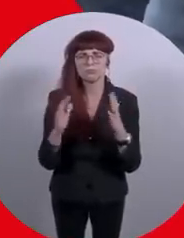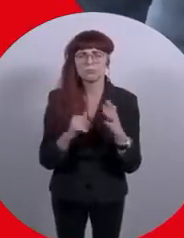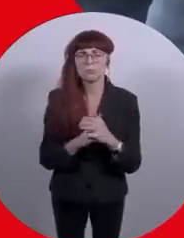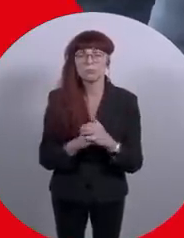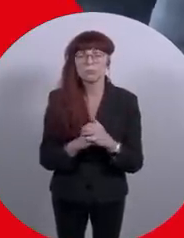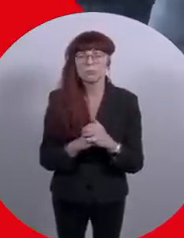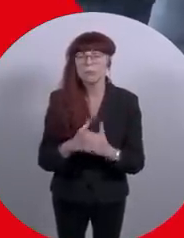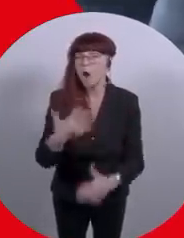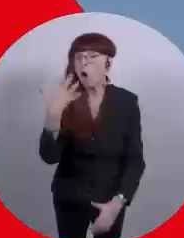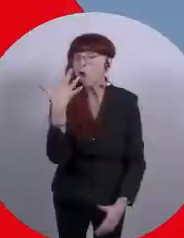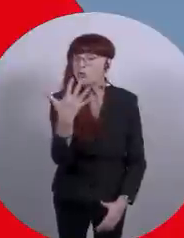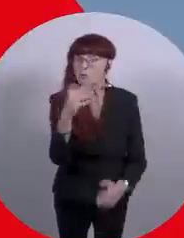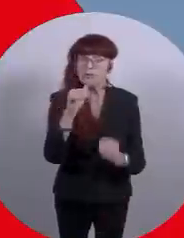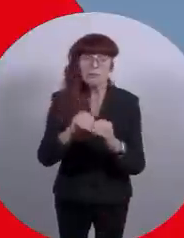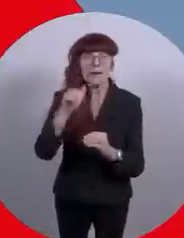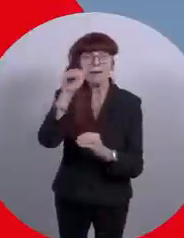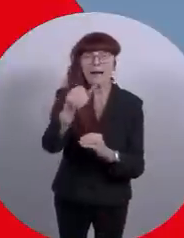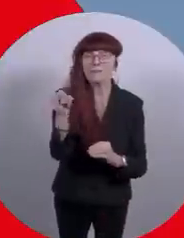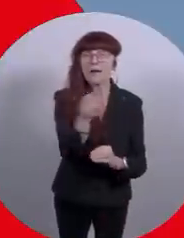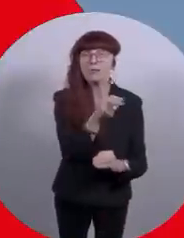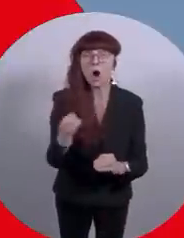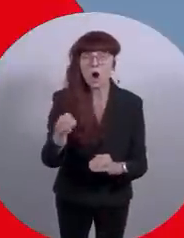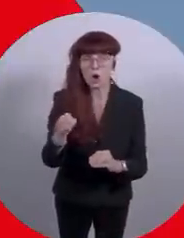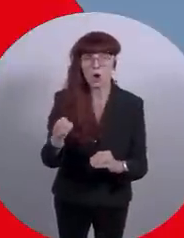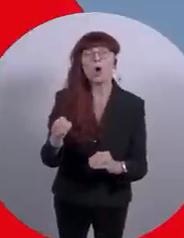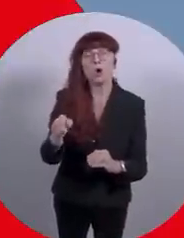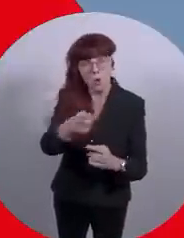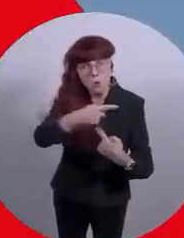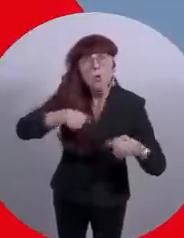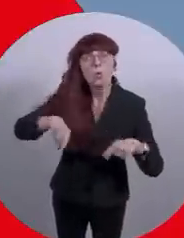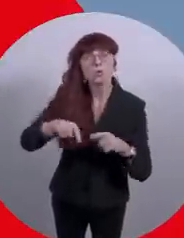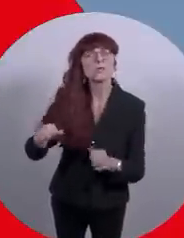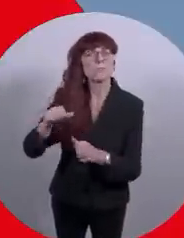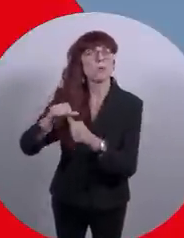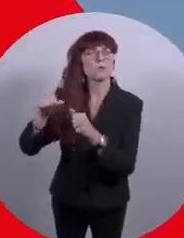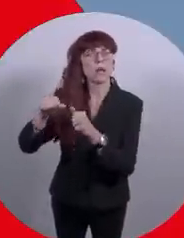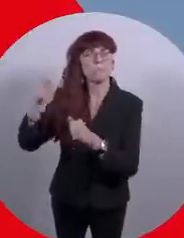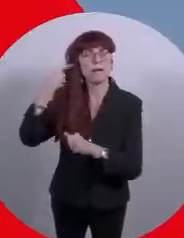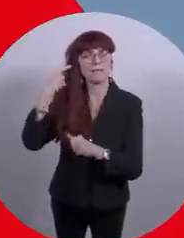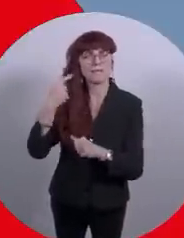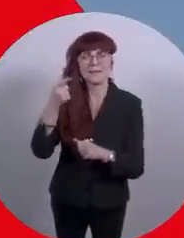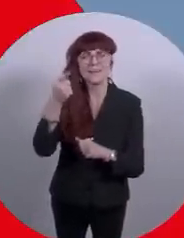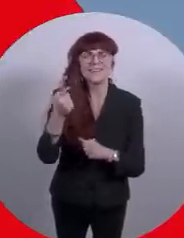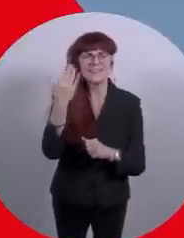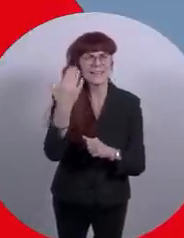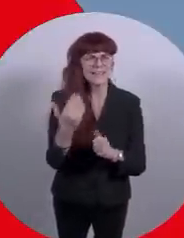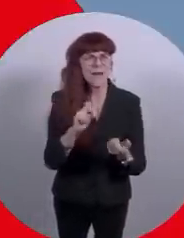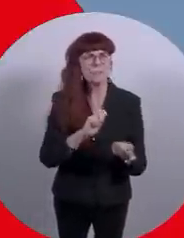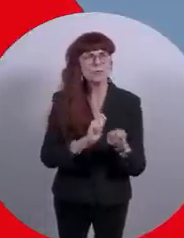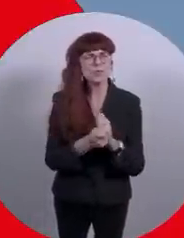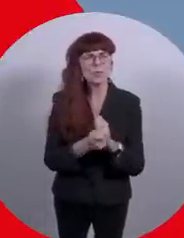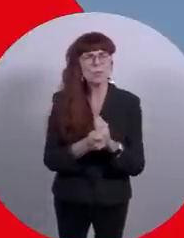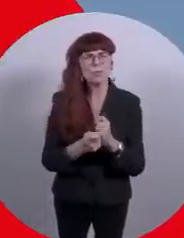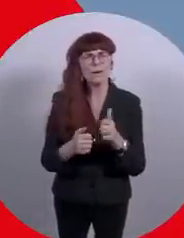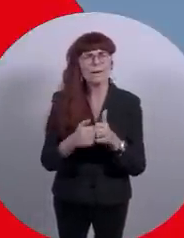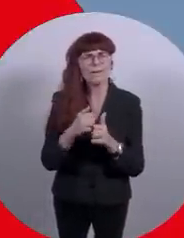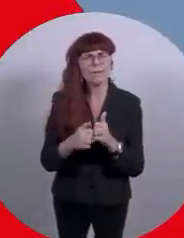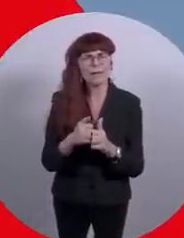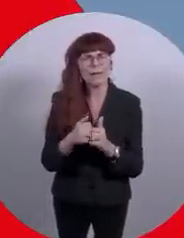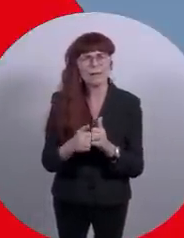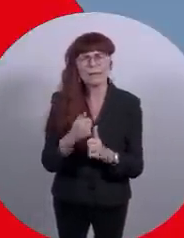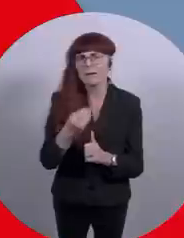ist dann 5 Milliarden Euro in unserem Hotel 5 Milliarden Euro rechnet sich die zwei immer um in Essen